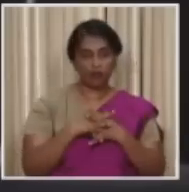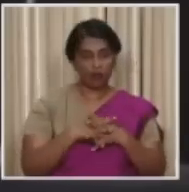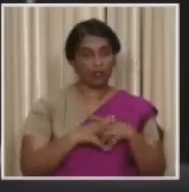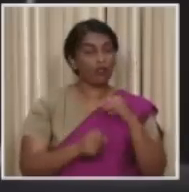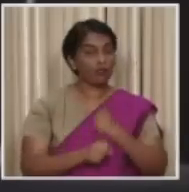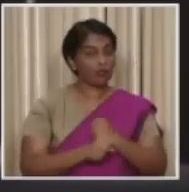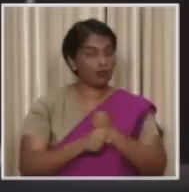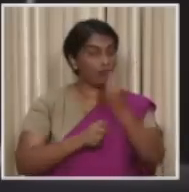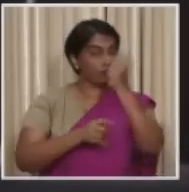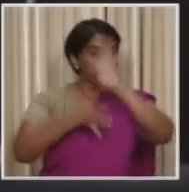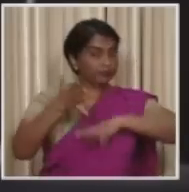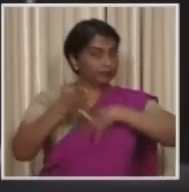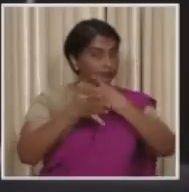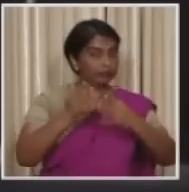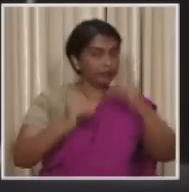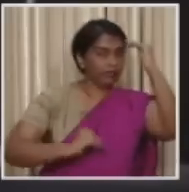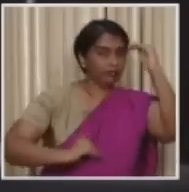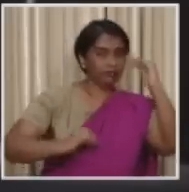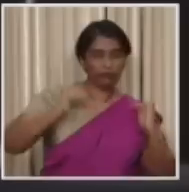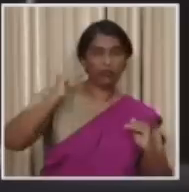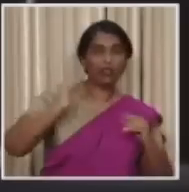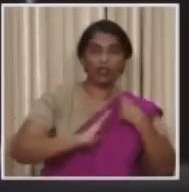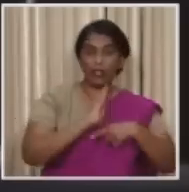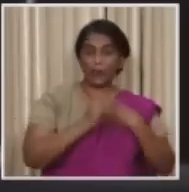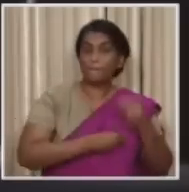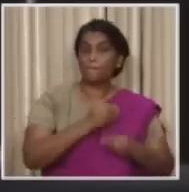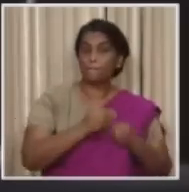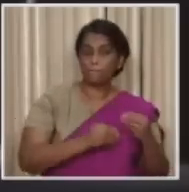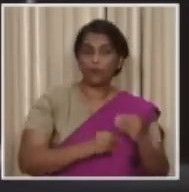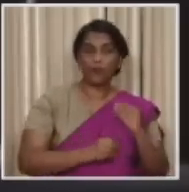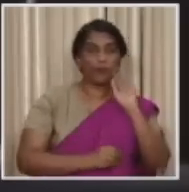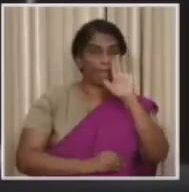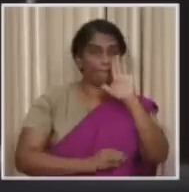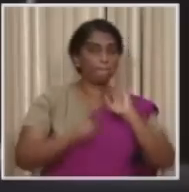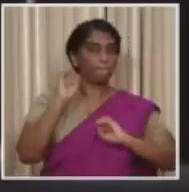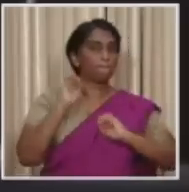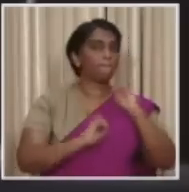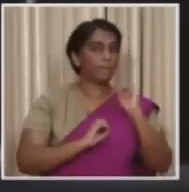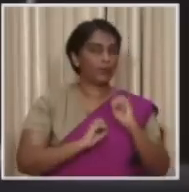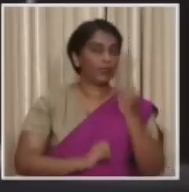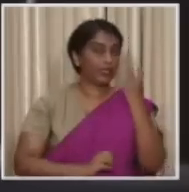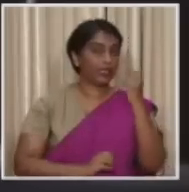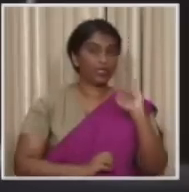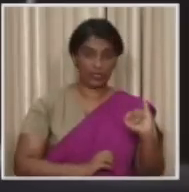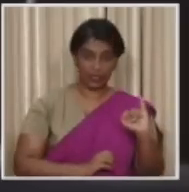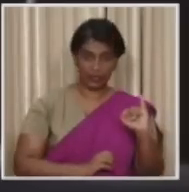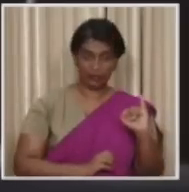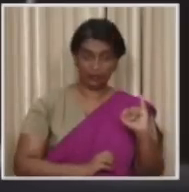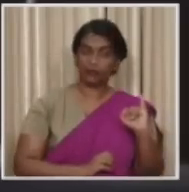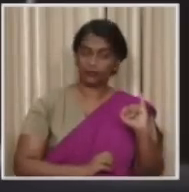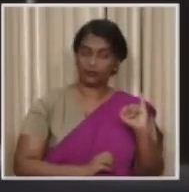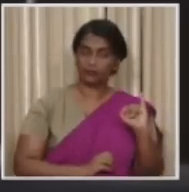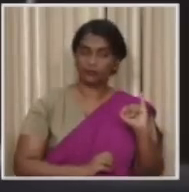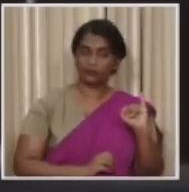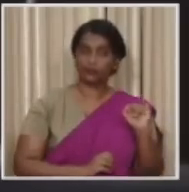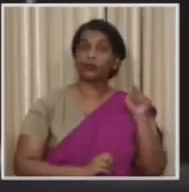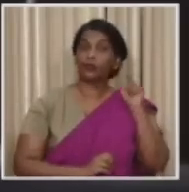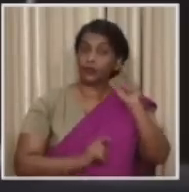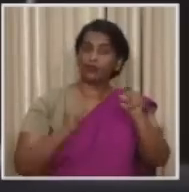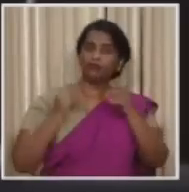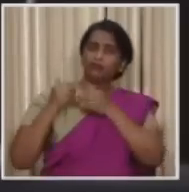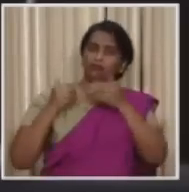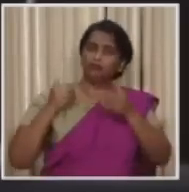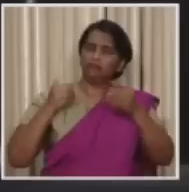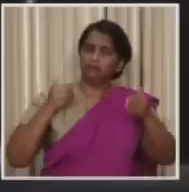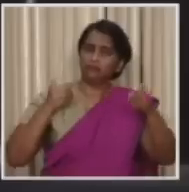රජයේ අයවැලේකනේ හිඟය දලදේශීය නිෂ්පාදනයෙන් 5%ක් වෙන්න ඕනේ 2006 එදා ඉඳන් දිගට